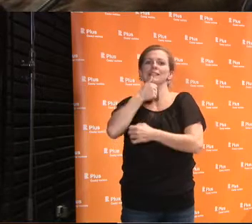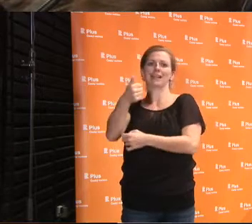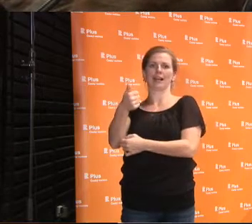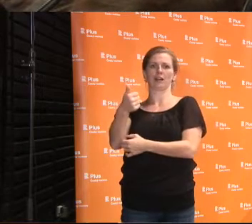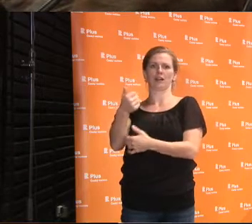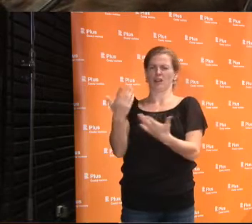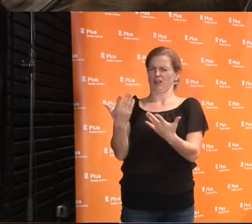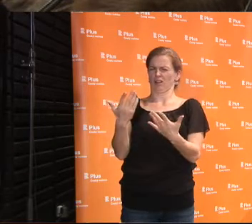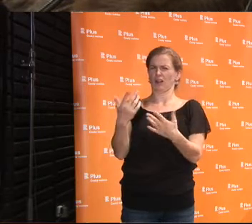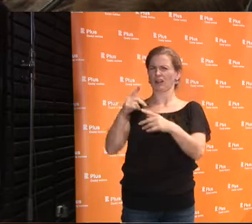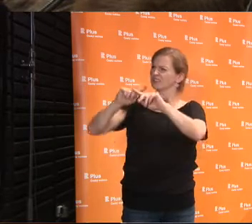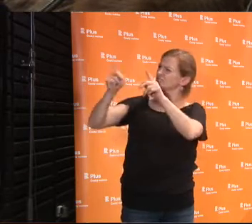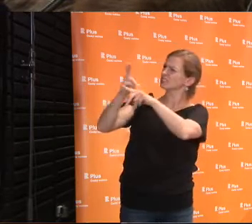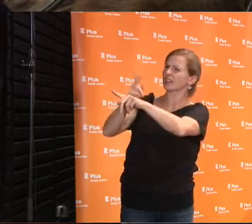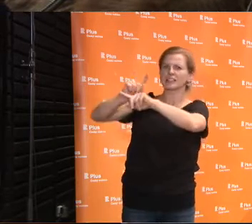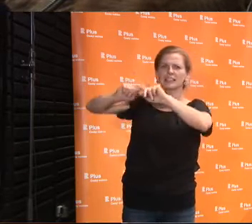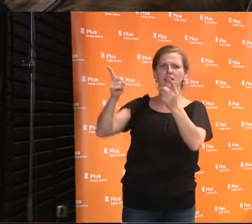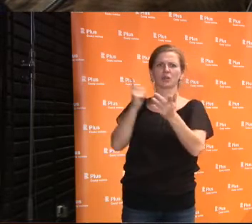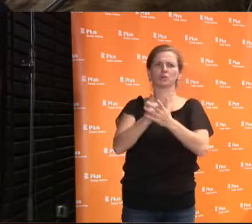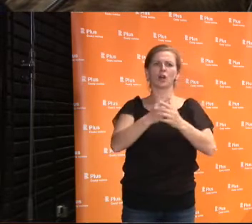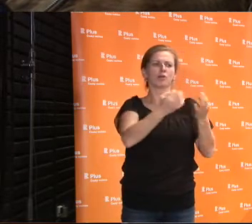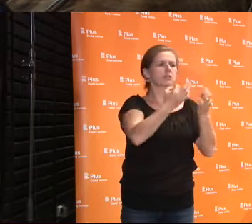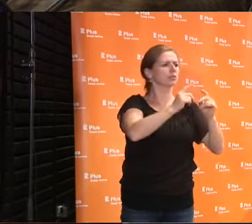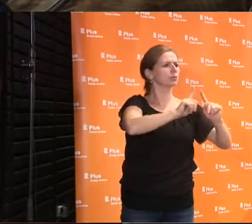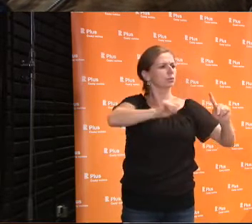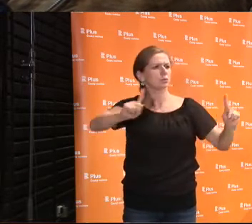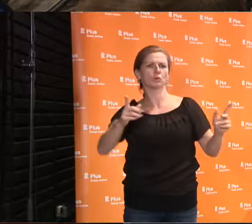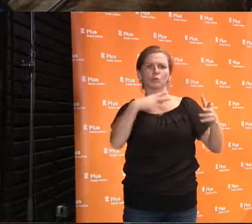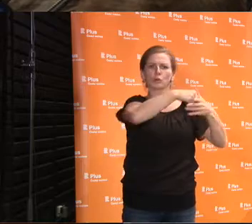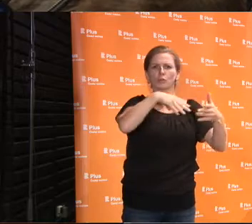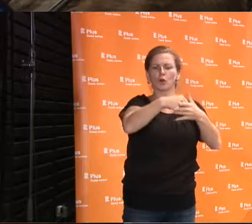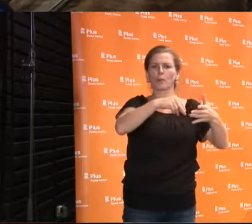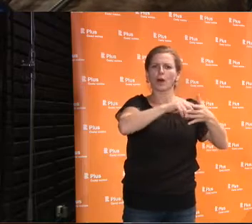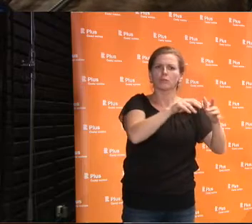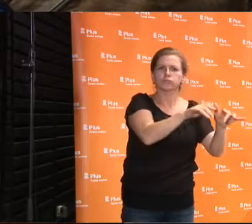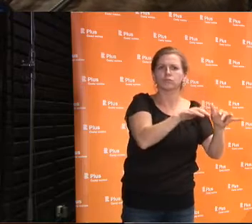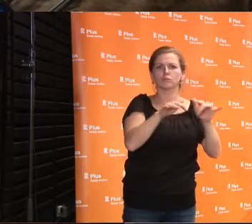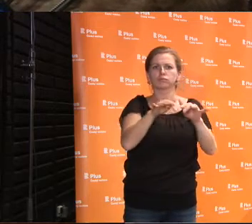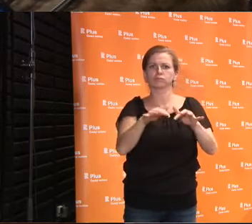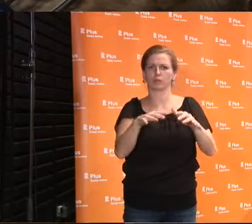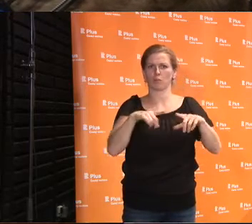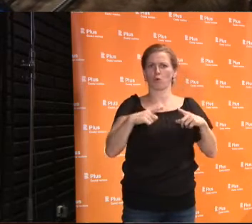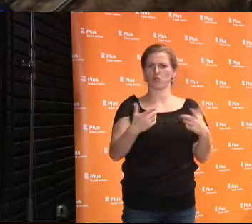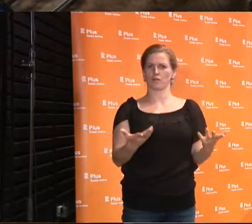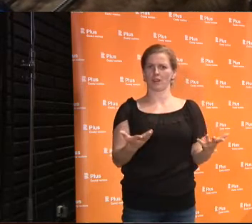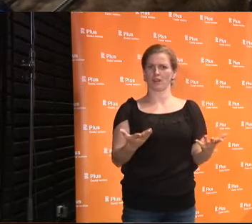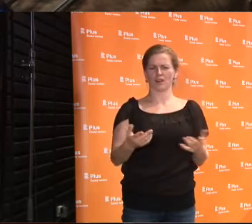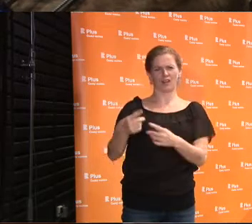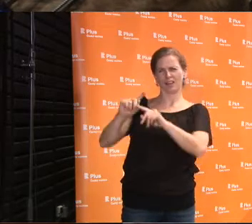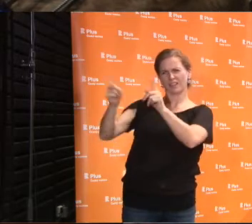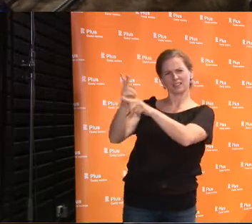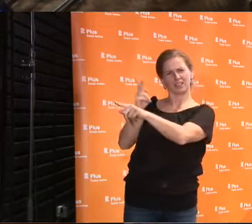zvládají přirozeně v rámci i ostatních předmětů. A ty děti umí v jiných zemích tak nějak přirozeně